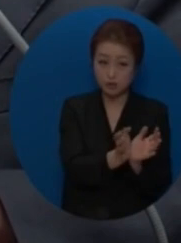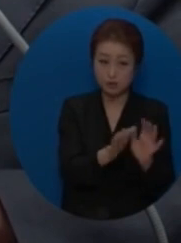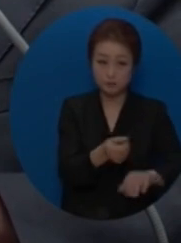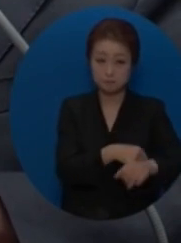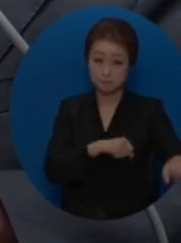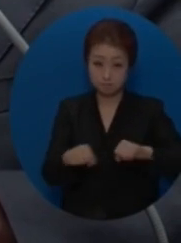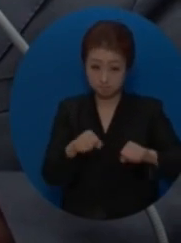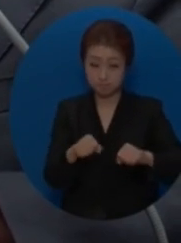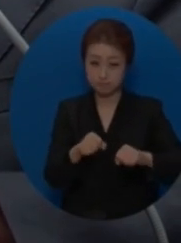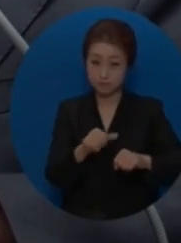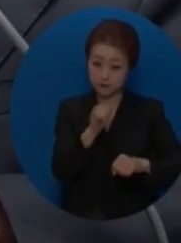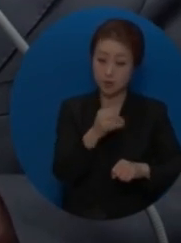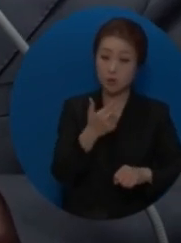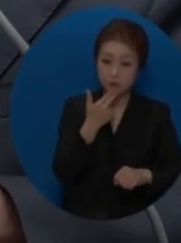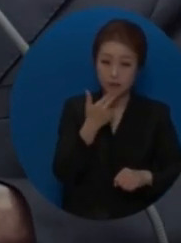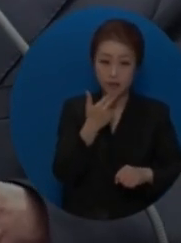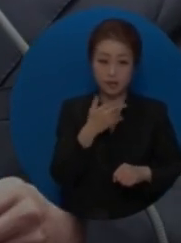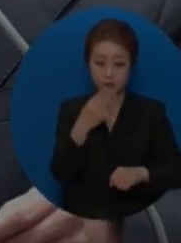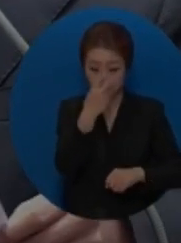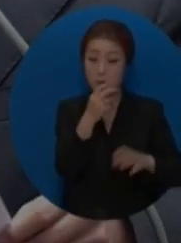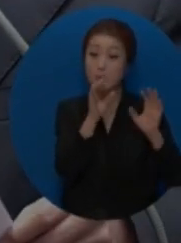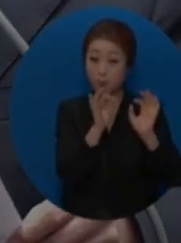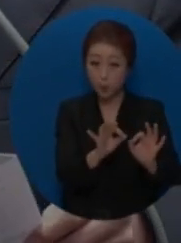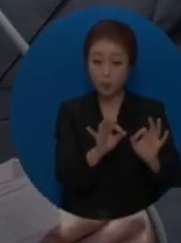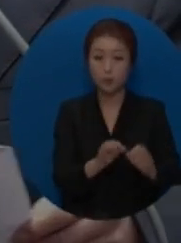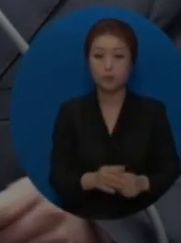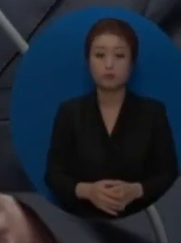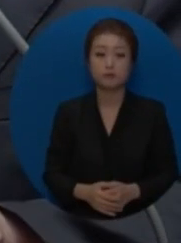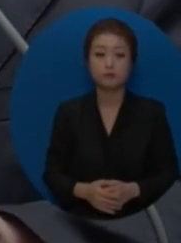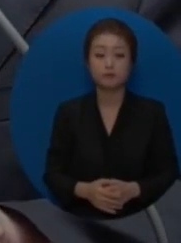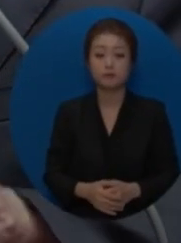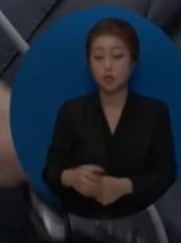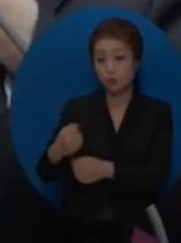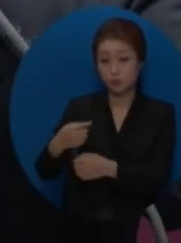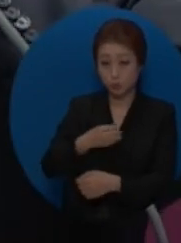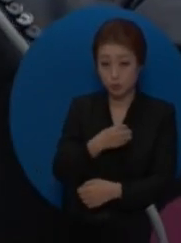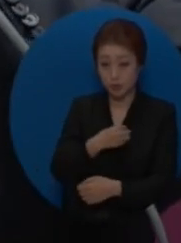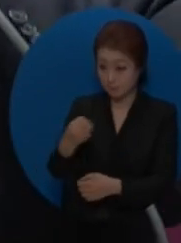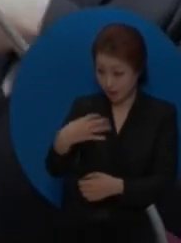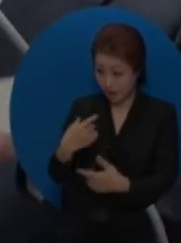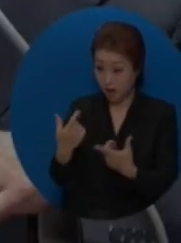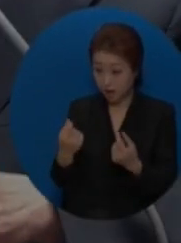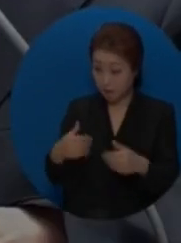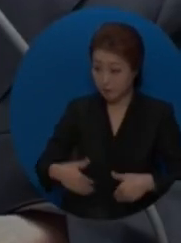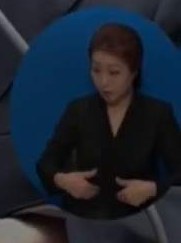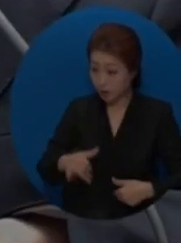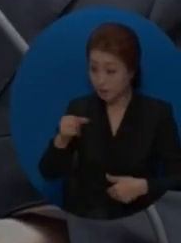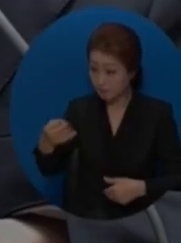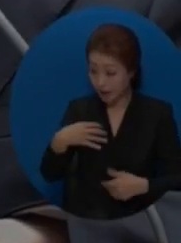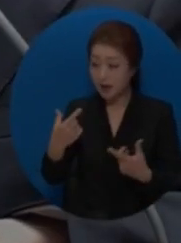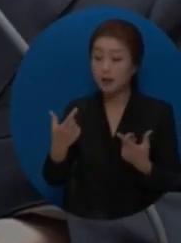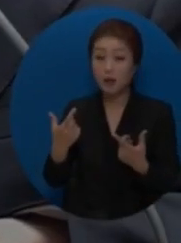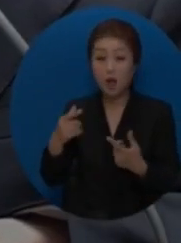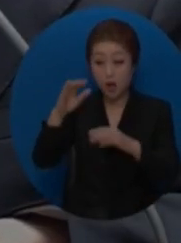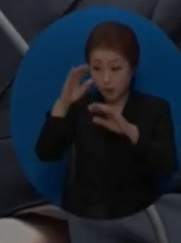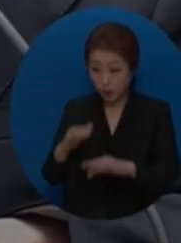주도적으로 해야 될 문제인지 여러 가지 검토할 부분이 있다고 봅니다. 의원님께서 그런 필요성을 말씀하셨기 때문에